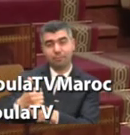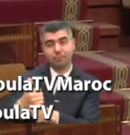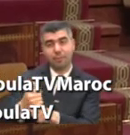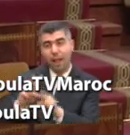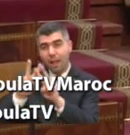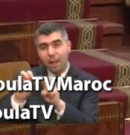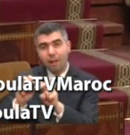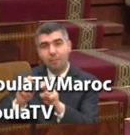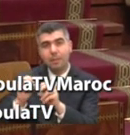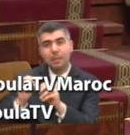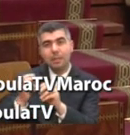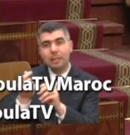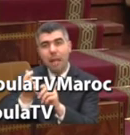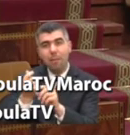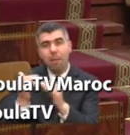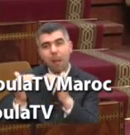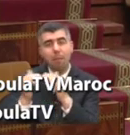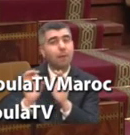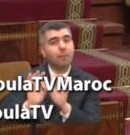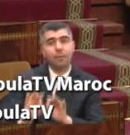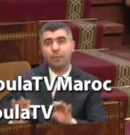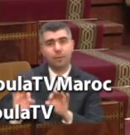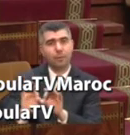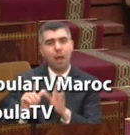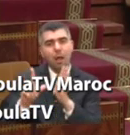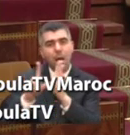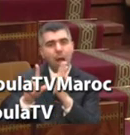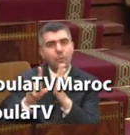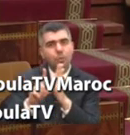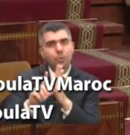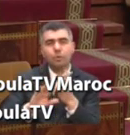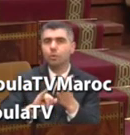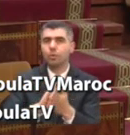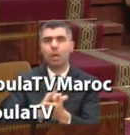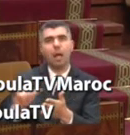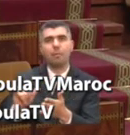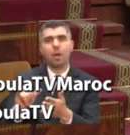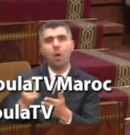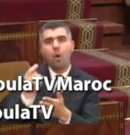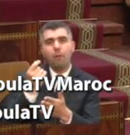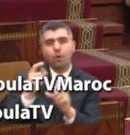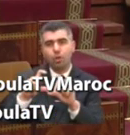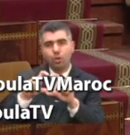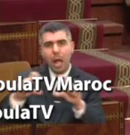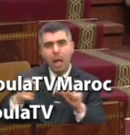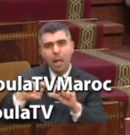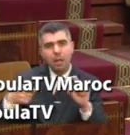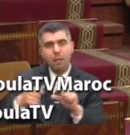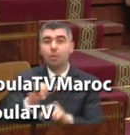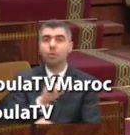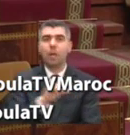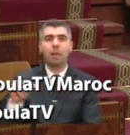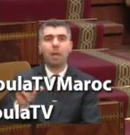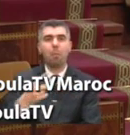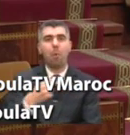مراجعه التعريفه ونطبقوا القانون. ما كاينش النوار وما كاينش شاك دكارونتي وما كاينش في هذه المصحات،